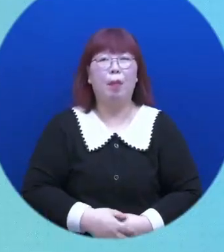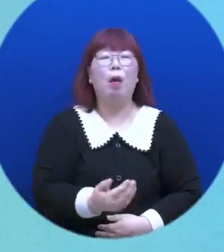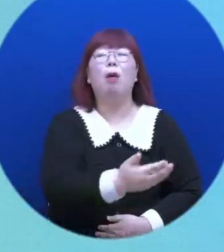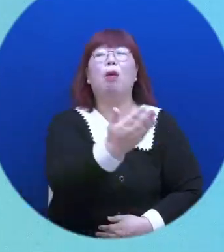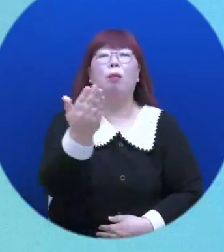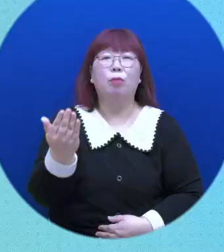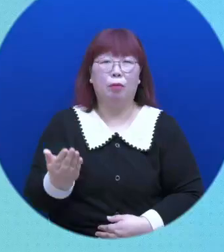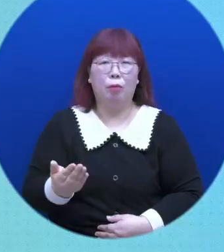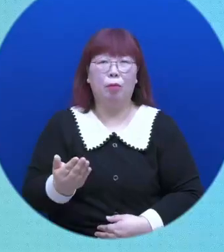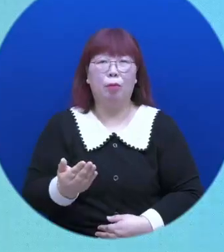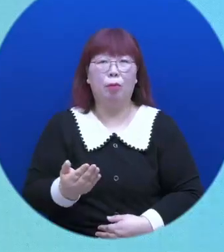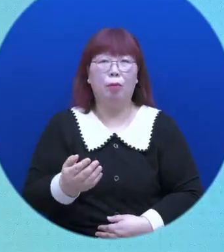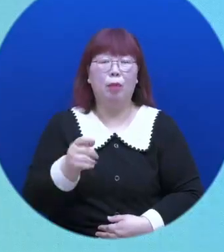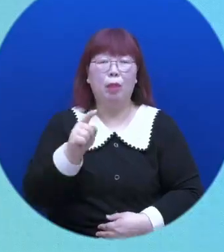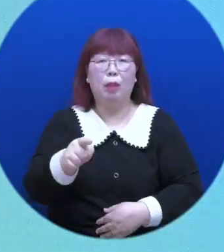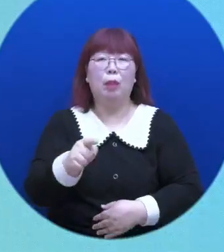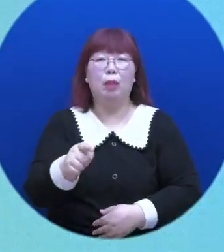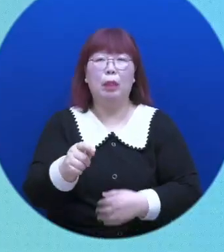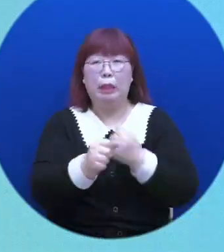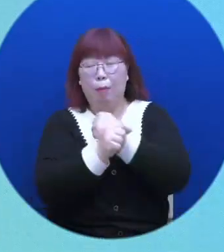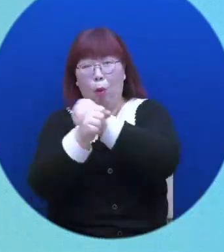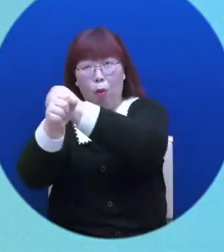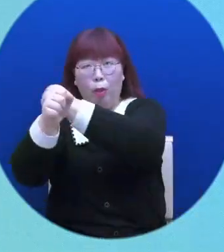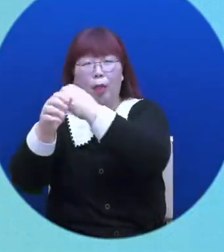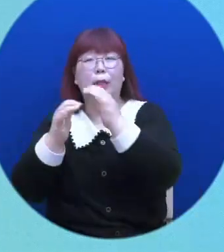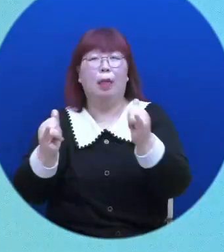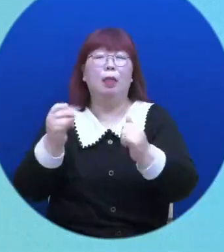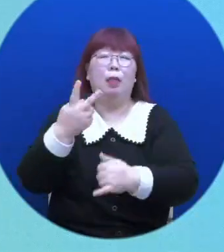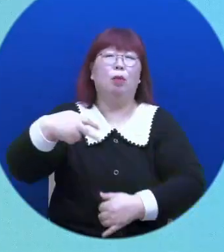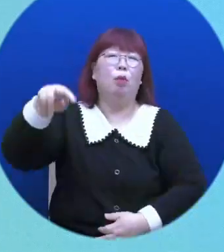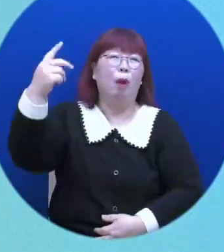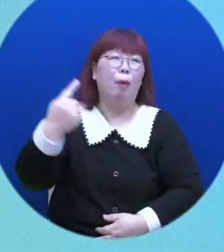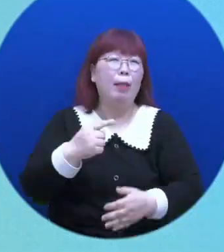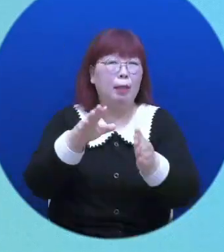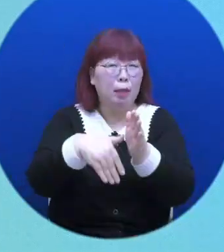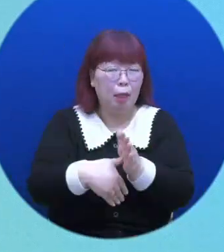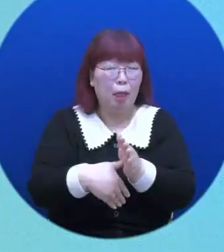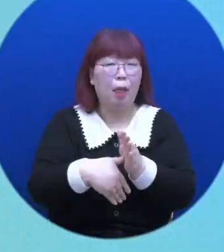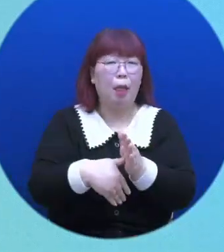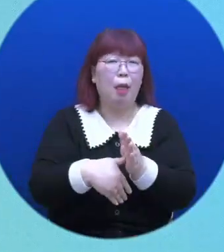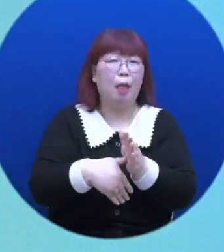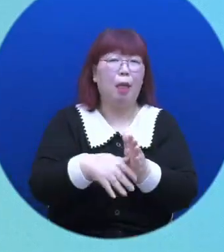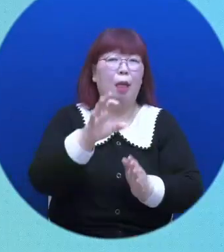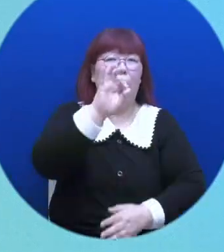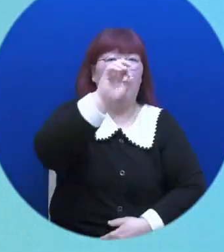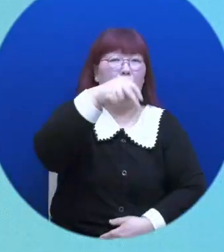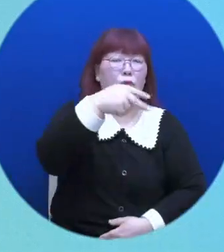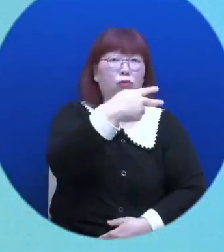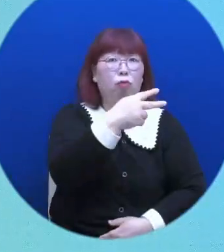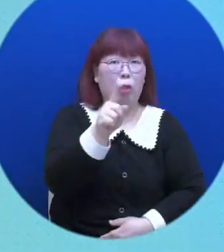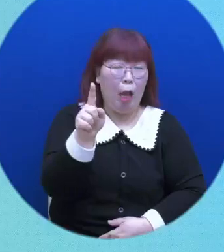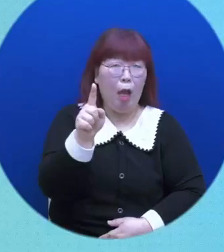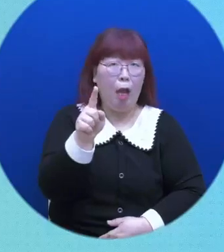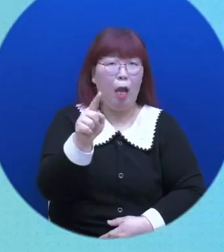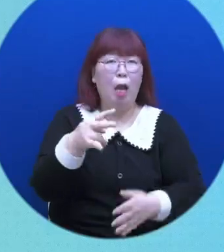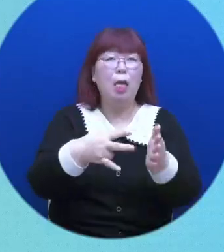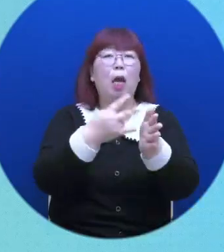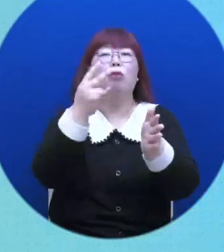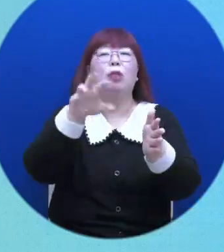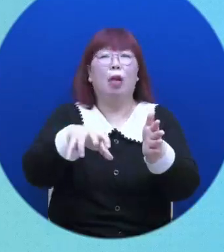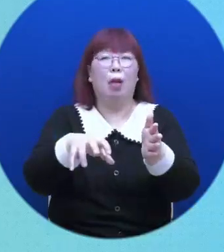여러분, 그들이 돌아왔을 때 유다 베들레헴에서, 유다 예루살렘에서 한 게